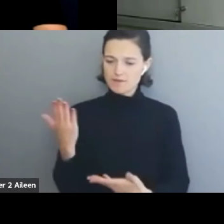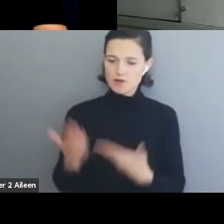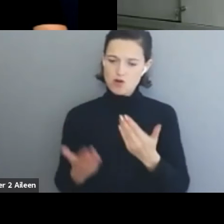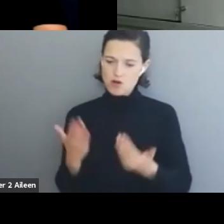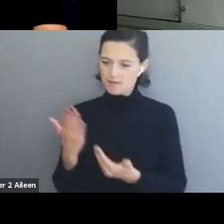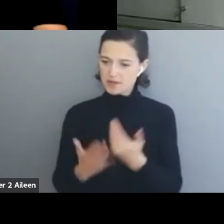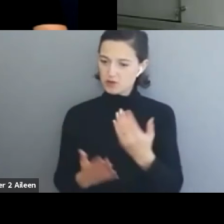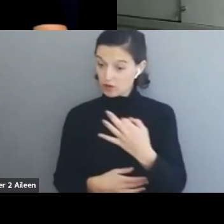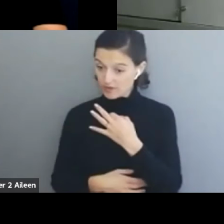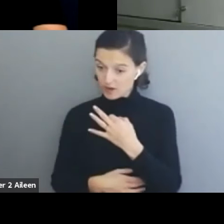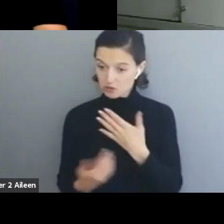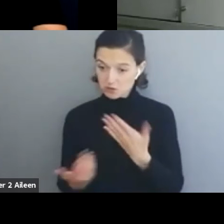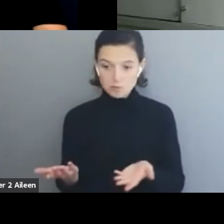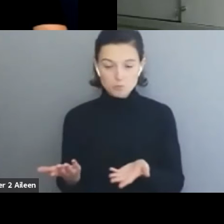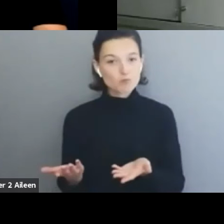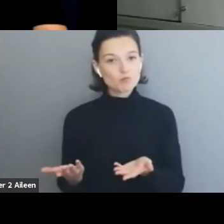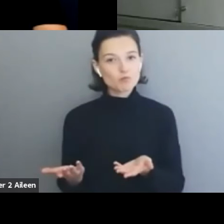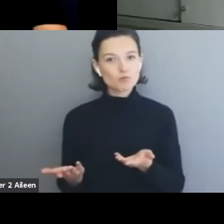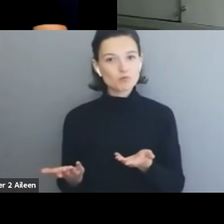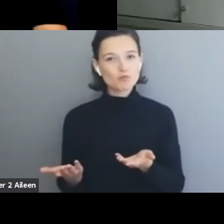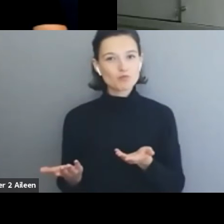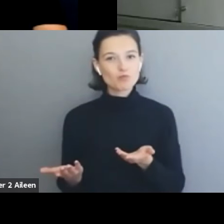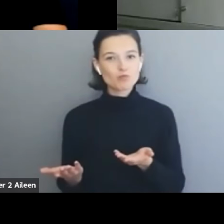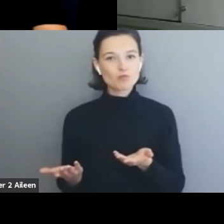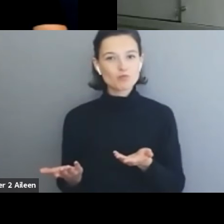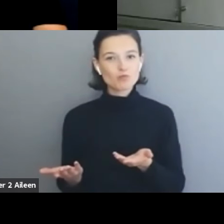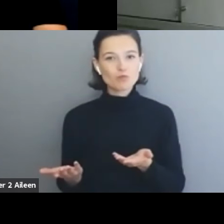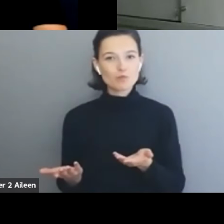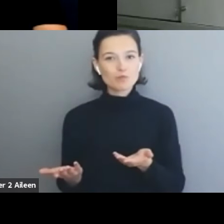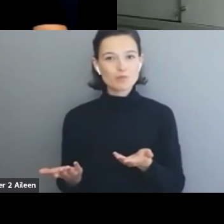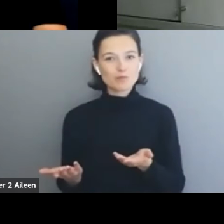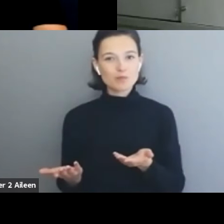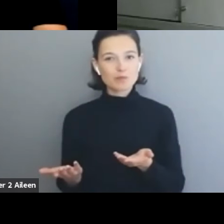Dann haben wir das auch beantwortet.